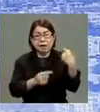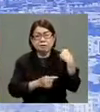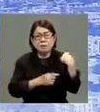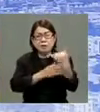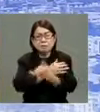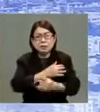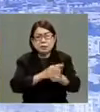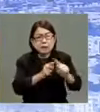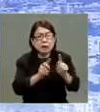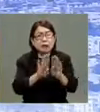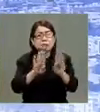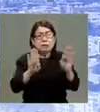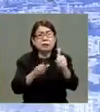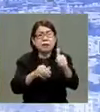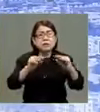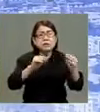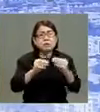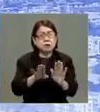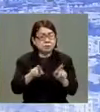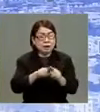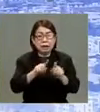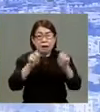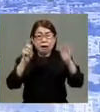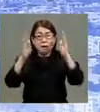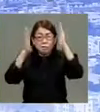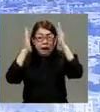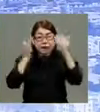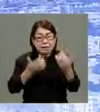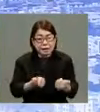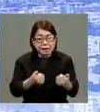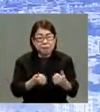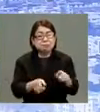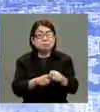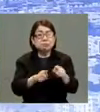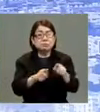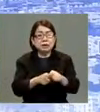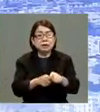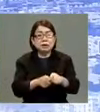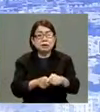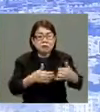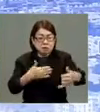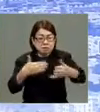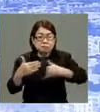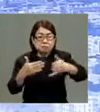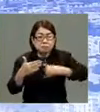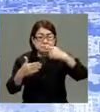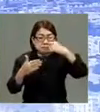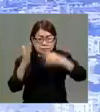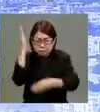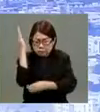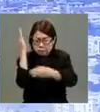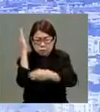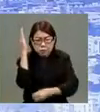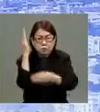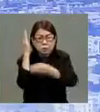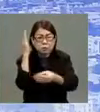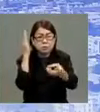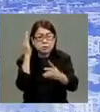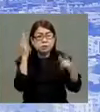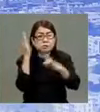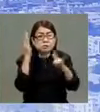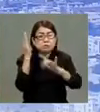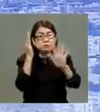การณ์ก็ผ่อนปรนไปอย่างกรณีของมาเลเซียนะครับก็เข้ามาน้อยลงทั้งหลายนะครับแม้ถึงแม้จะอยู่ประเทศบ้านใกล้เรือนเคียงเราไม่ต้องใช้เครื่องบินก็